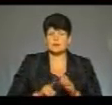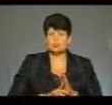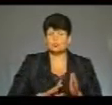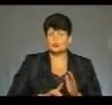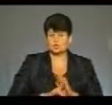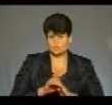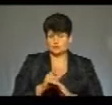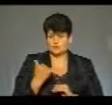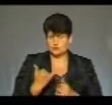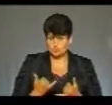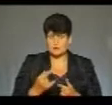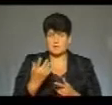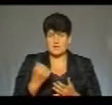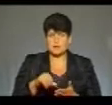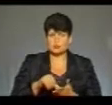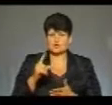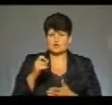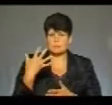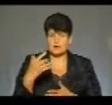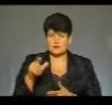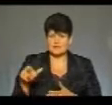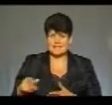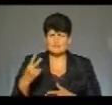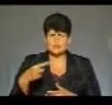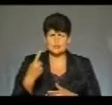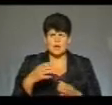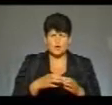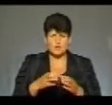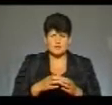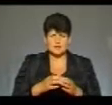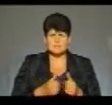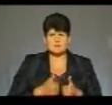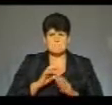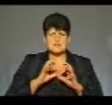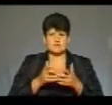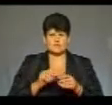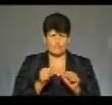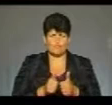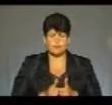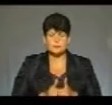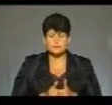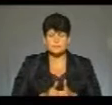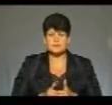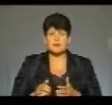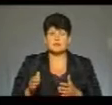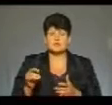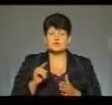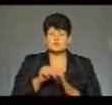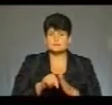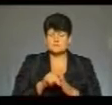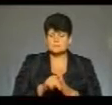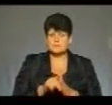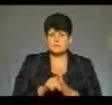участь у них взяли 105 осіб. 21 команда змагалася за міжнародним форматом «Firefighter Combat Challenge», що